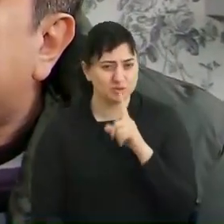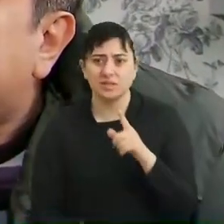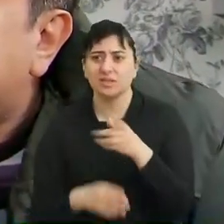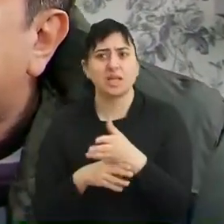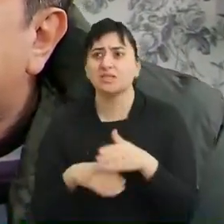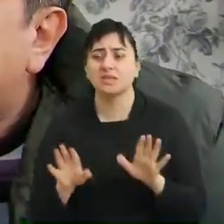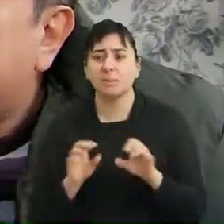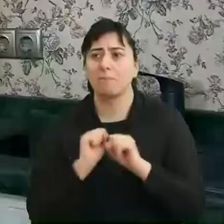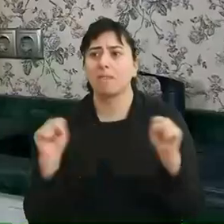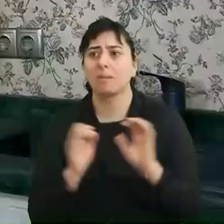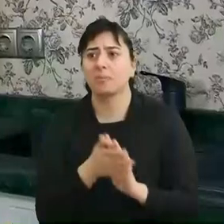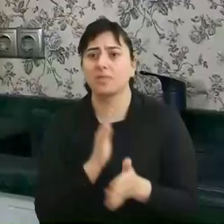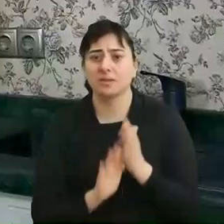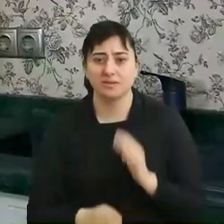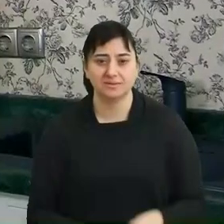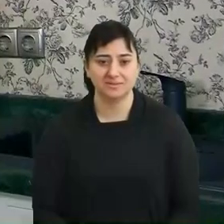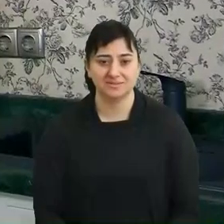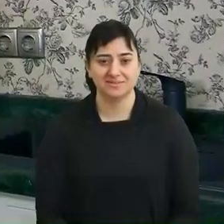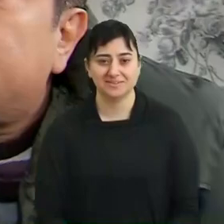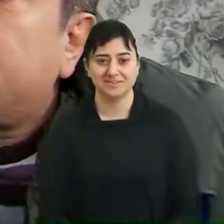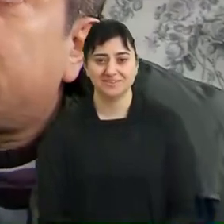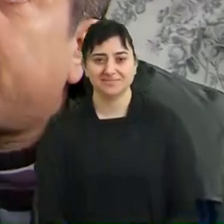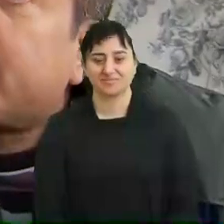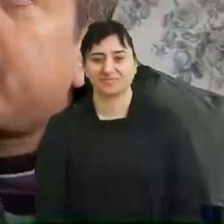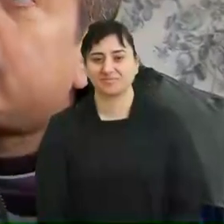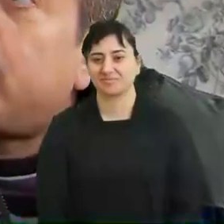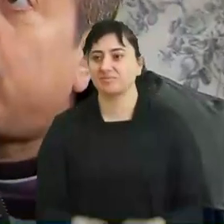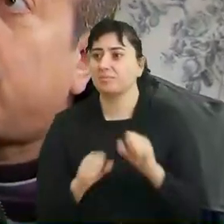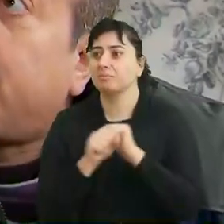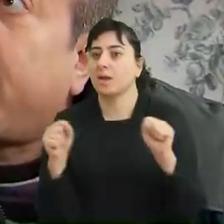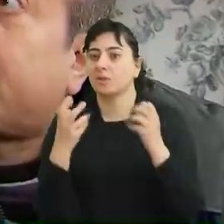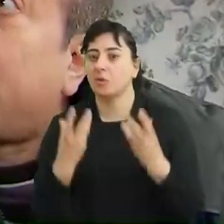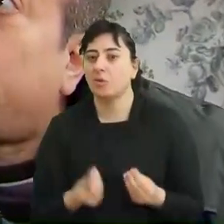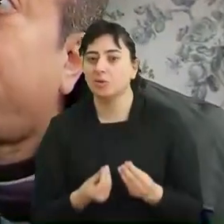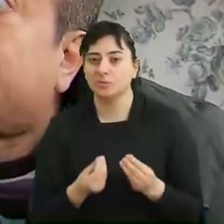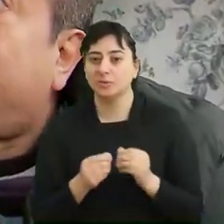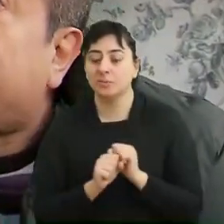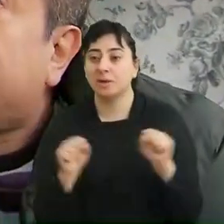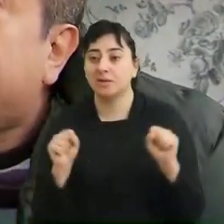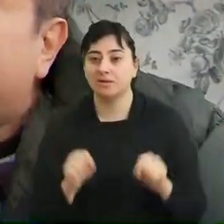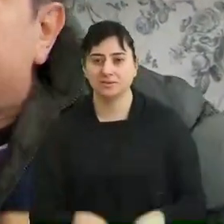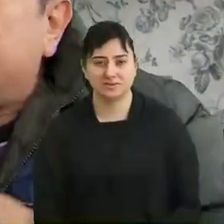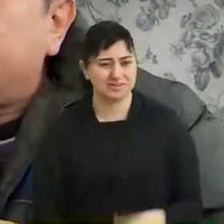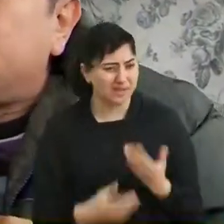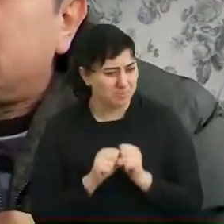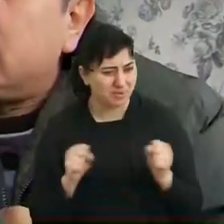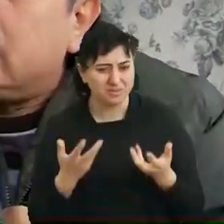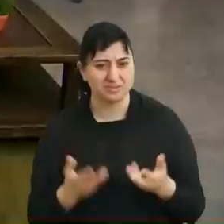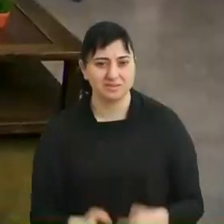Gerçek değil. Kemal afalladı. Meryem ne diyeceğini bilemiyor. Patladı o. Patlak o patlak. De patla